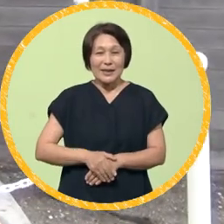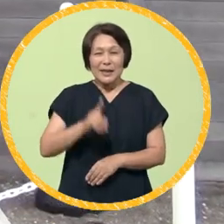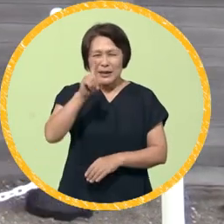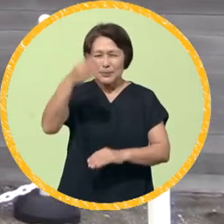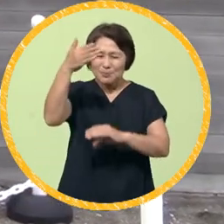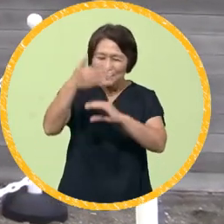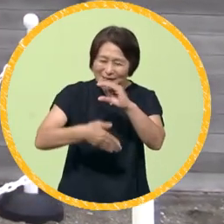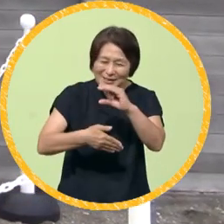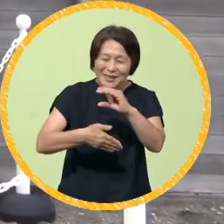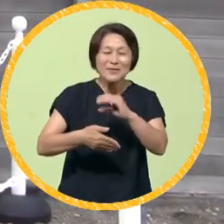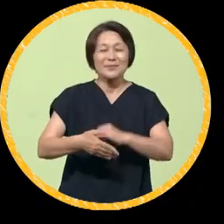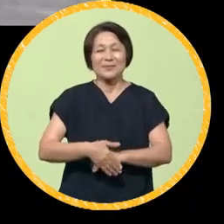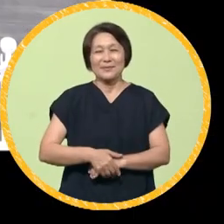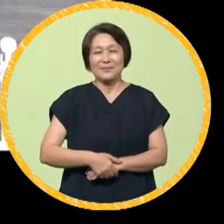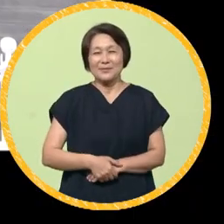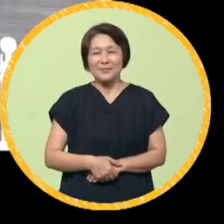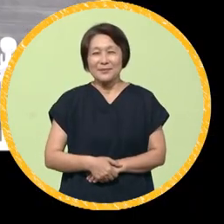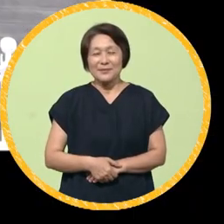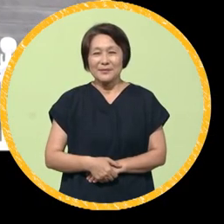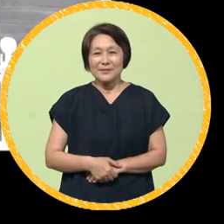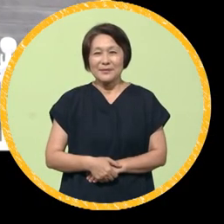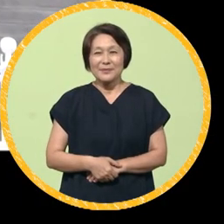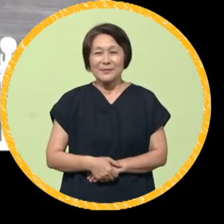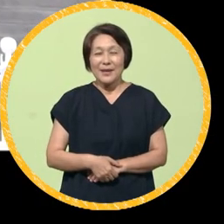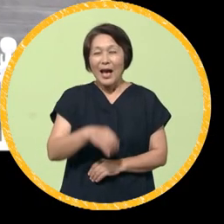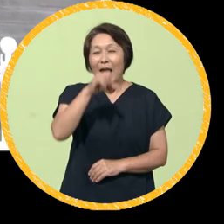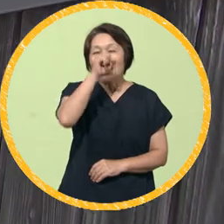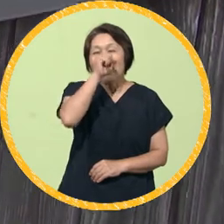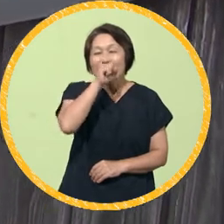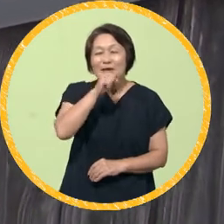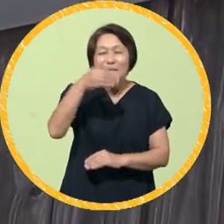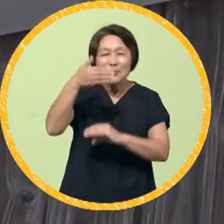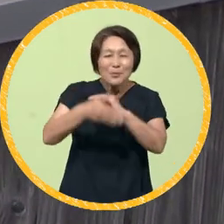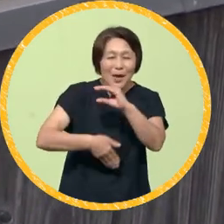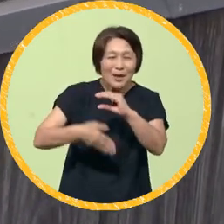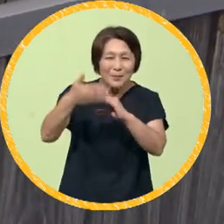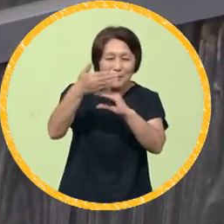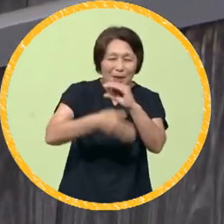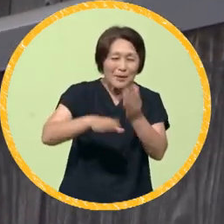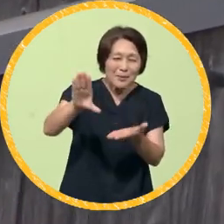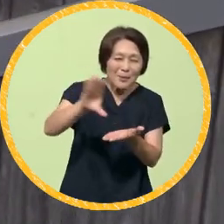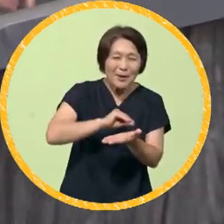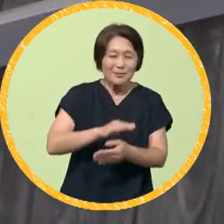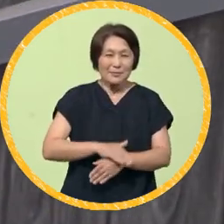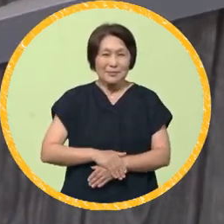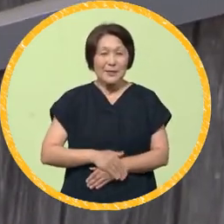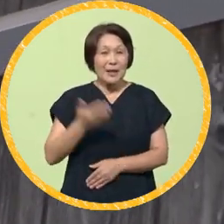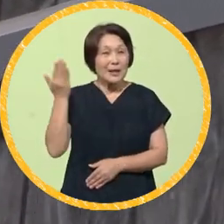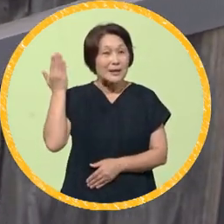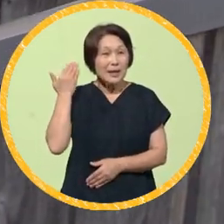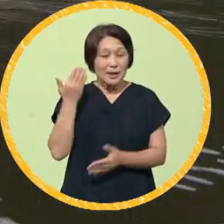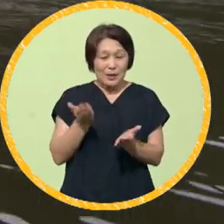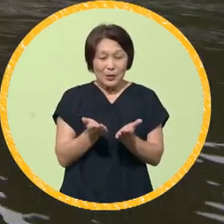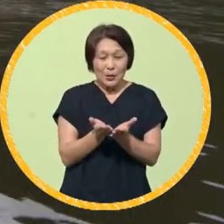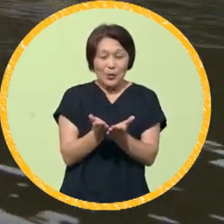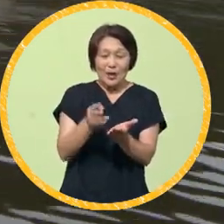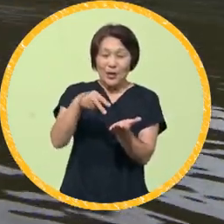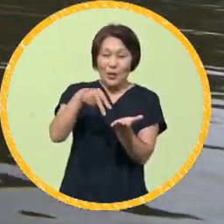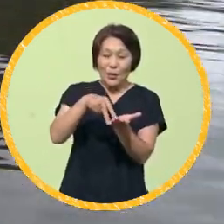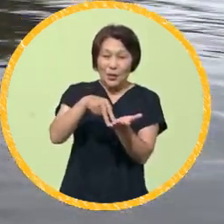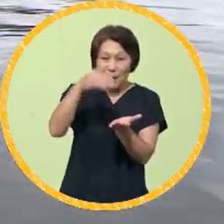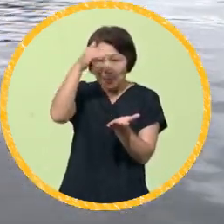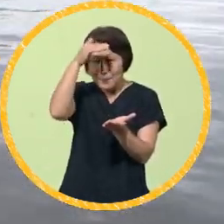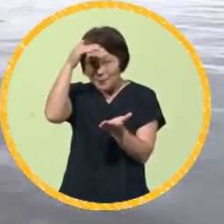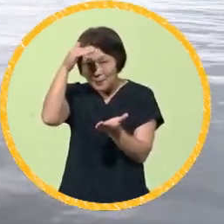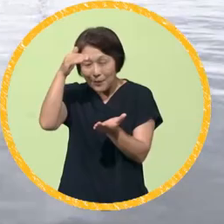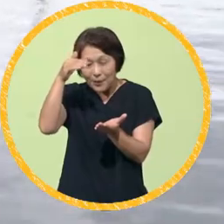リ。くまちゃん、いい感じ。 これはあれですよね、さっきの船の上から 見えた